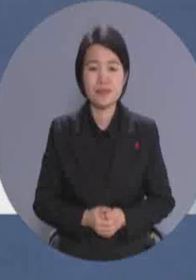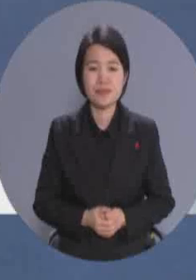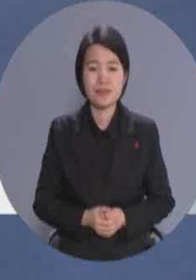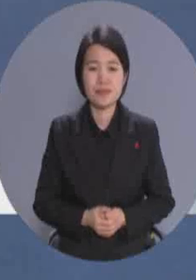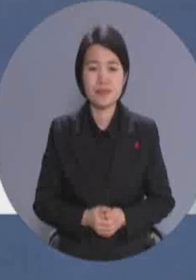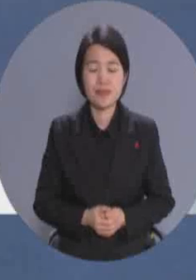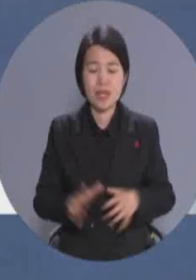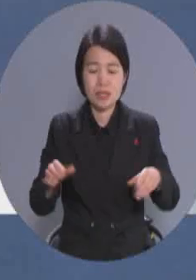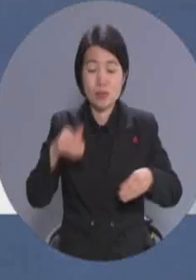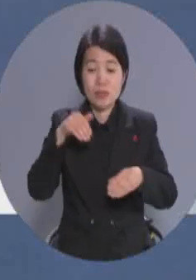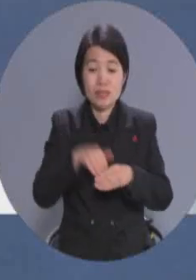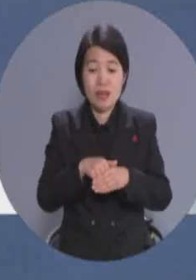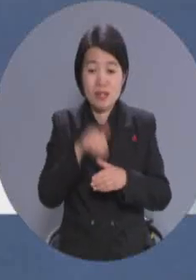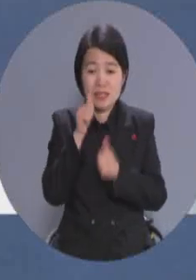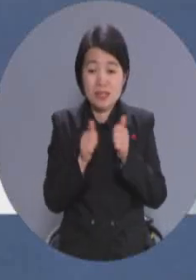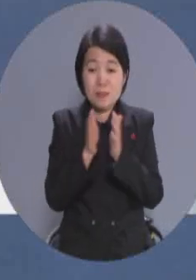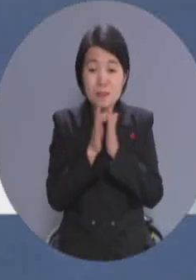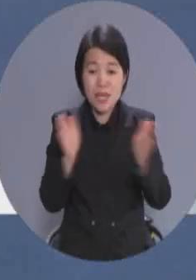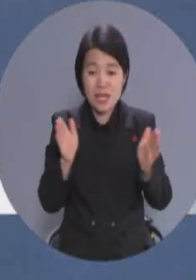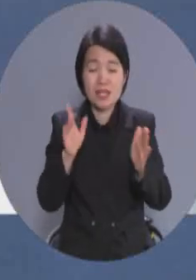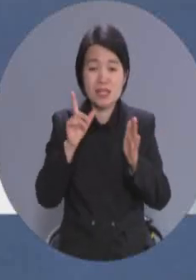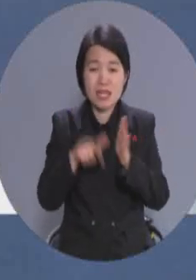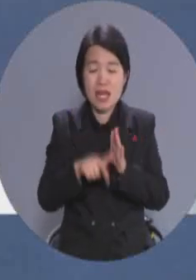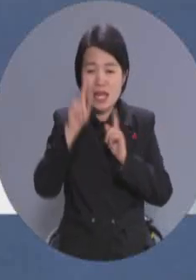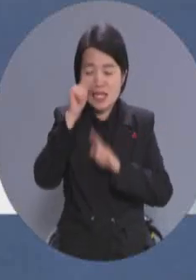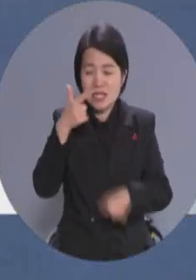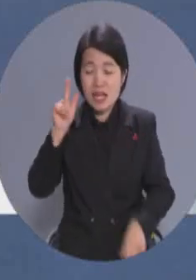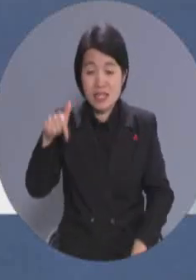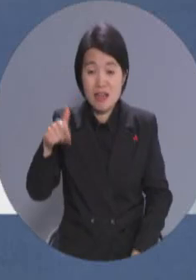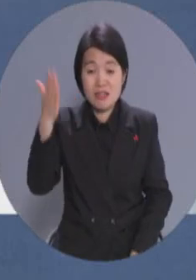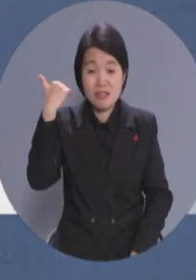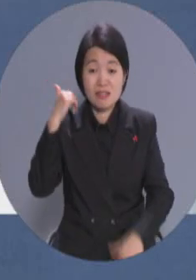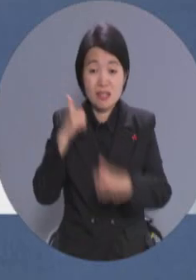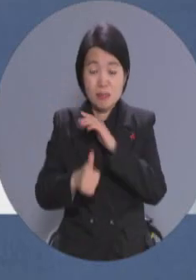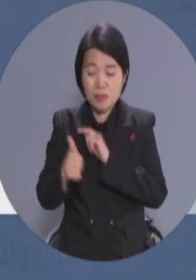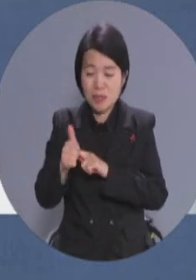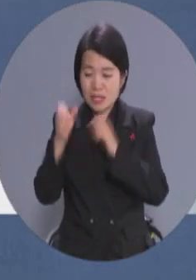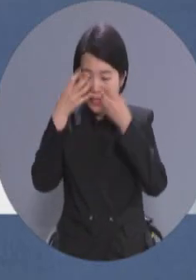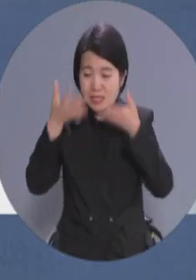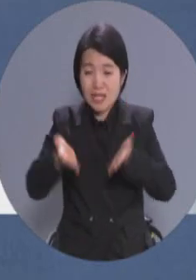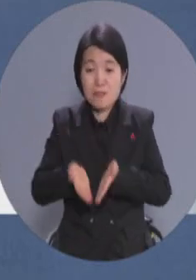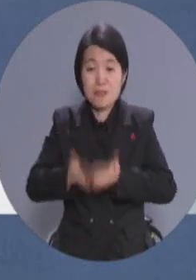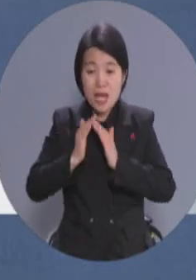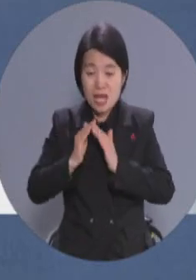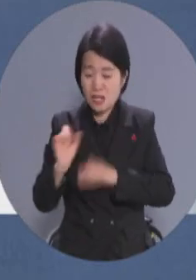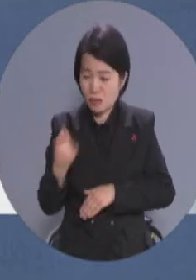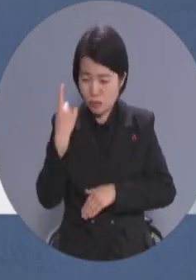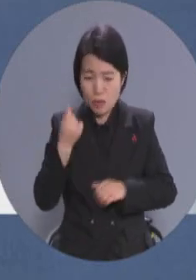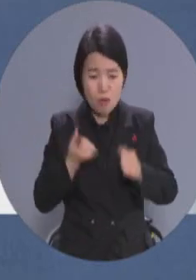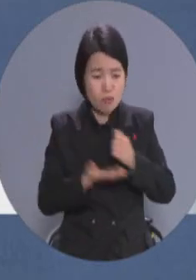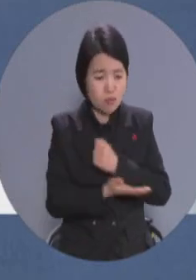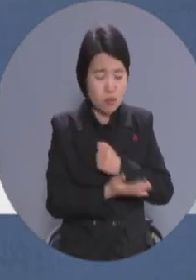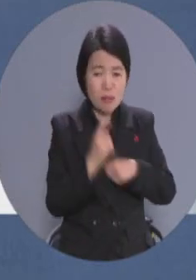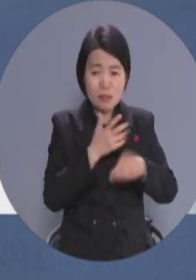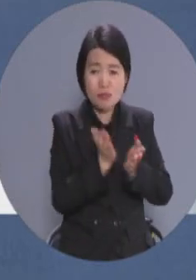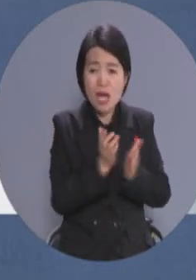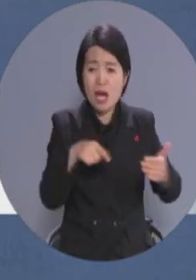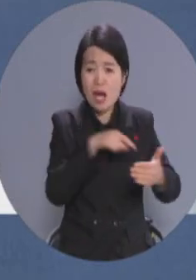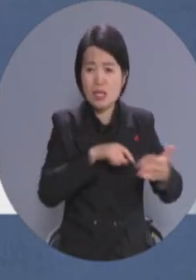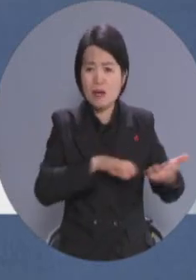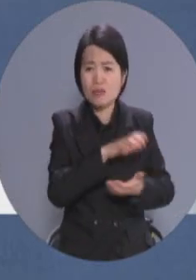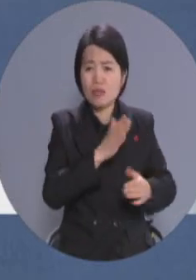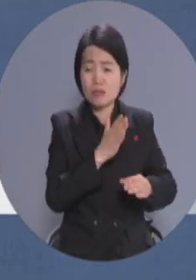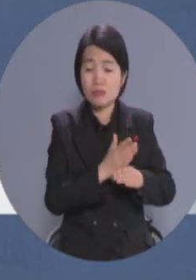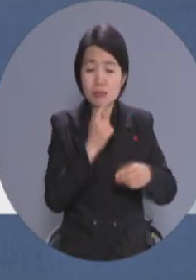본격적인 총선 레이스가 시작된 가운데 학연 전대표의 신당 창당 추진으로 민주당이 들썩이고 있습니다